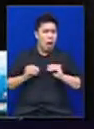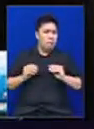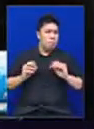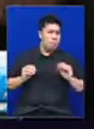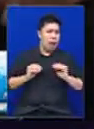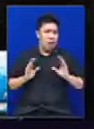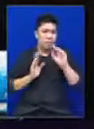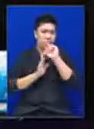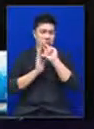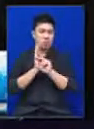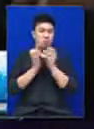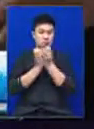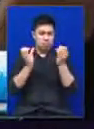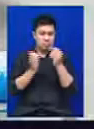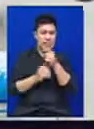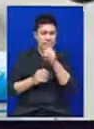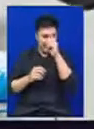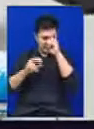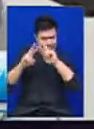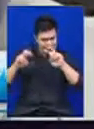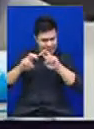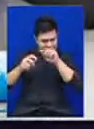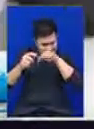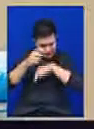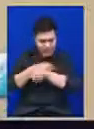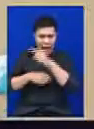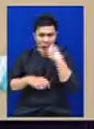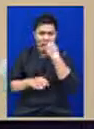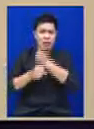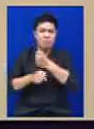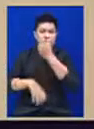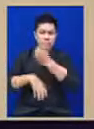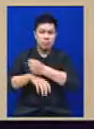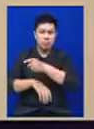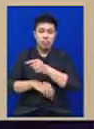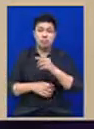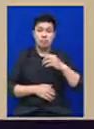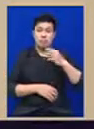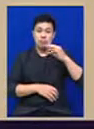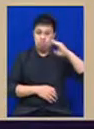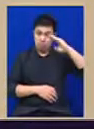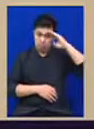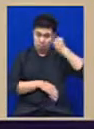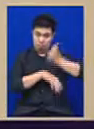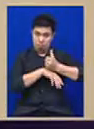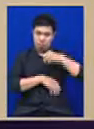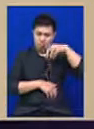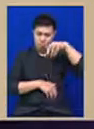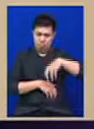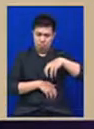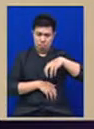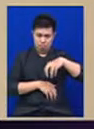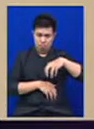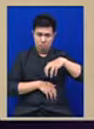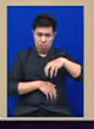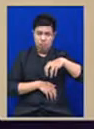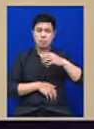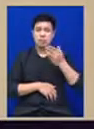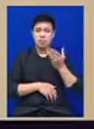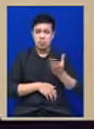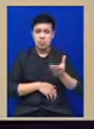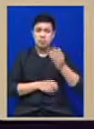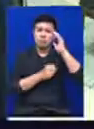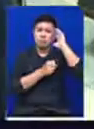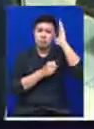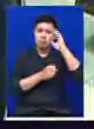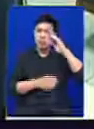น้าที่จะเชื่อมโยงไปถึงตัวบุคคลที่ดำเนินการด้านของพันเอกวินไทยสุวารีโฆษกคสช.ได้ชี้แจงกรณีที่ทหารเข้าควบคุม